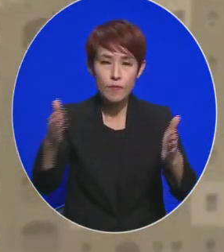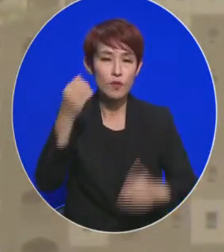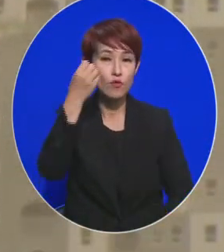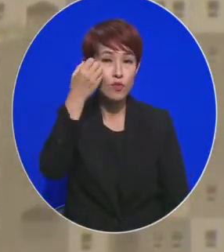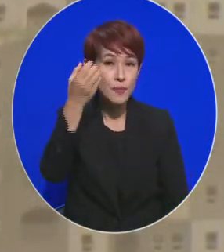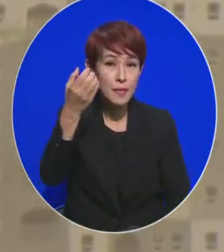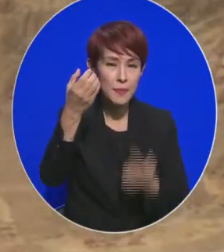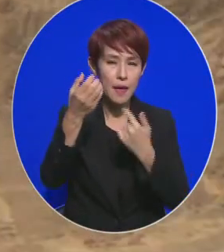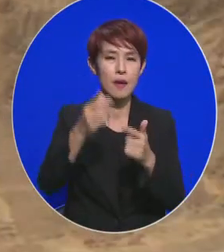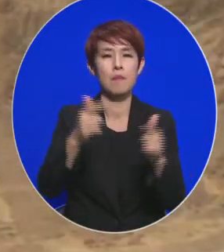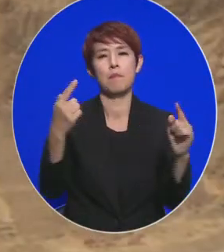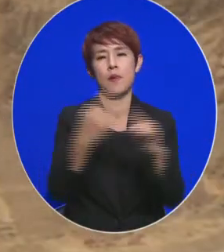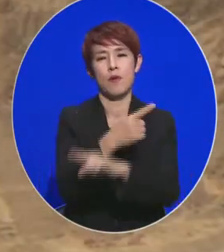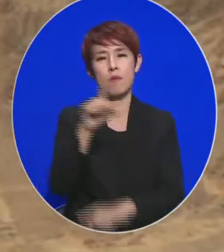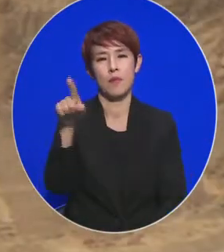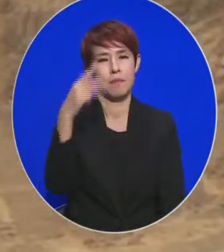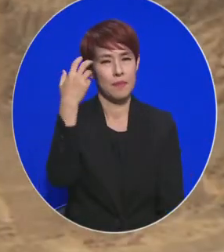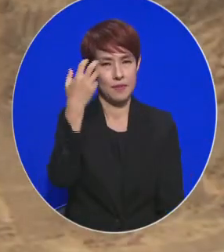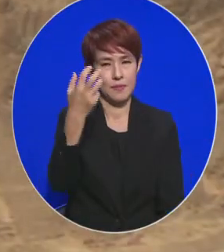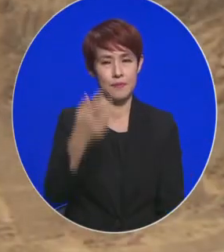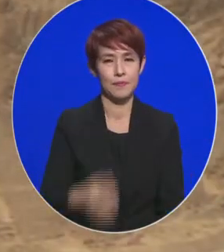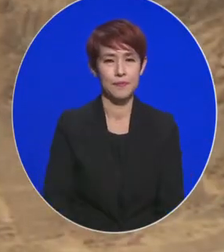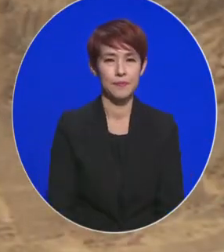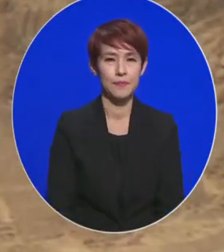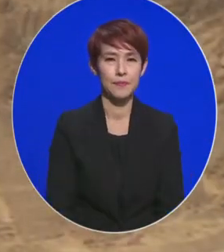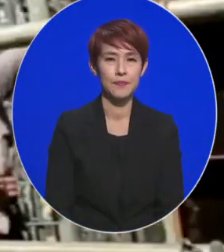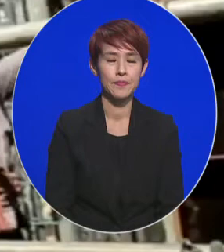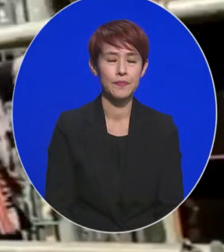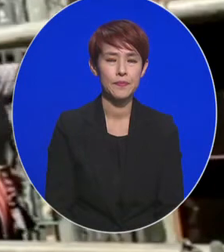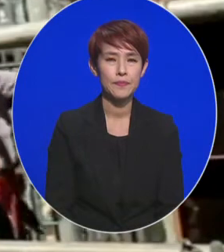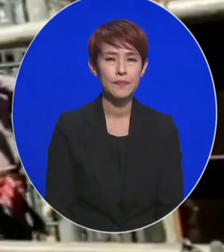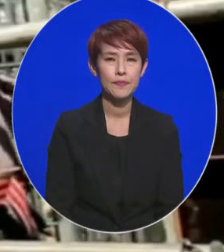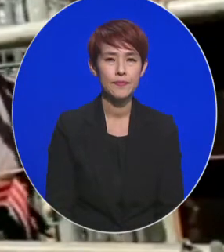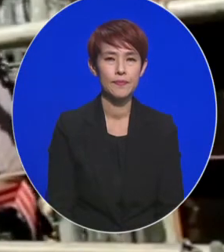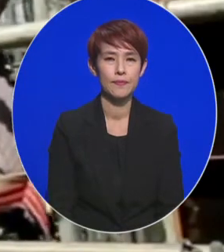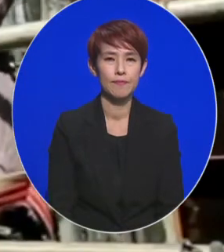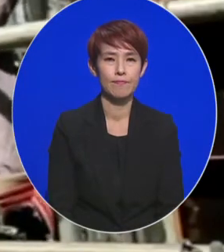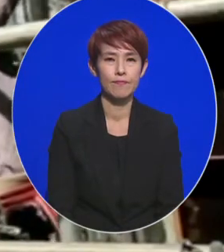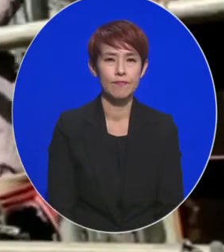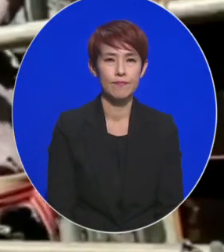180일로 연장하기로 했습니다 KTV 임보랍니다